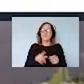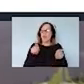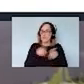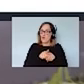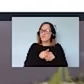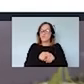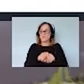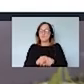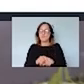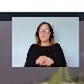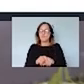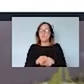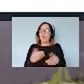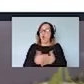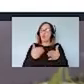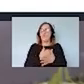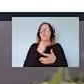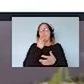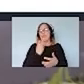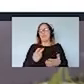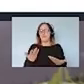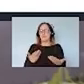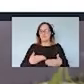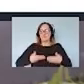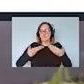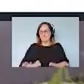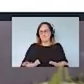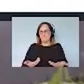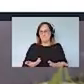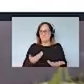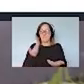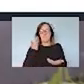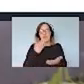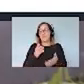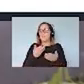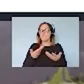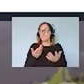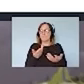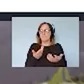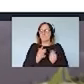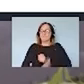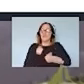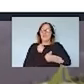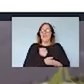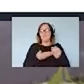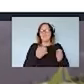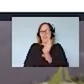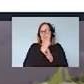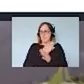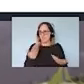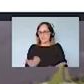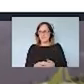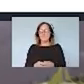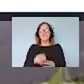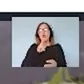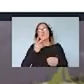są odnawialnym źródłem energii, jednocześnie też są bardzo proekologiczne i to wszystko bierze się z tego,